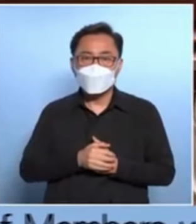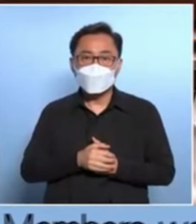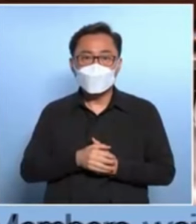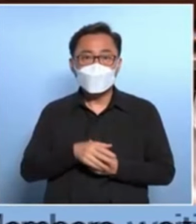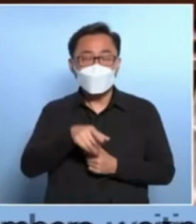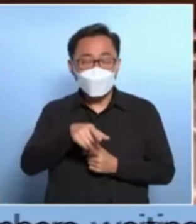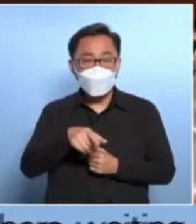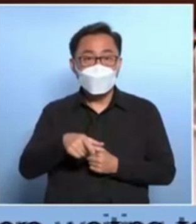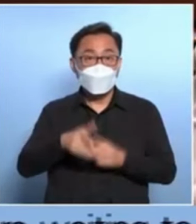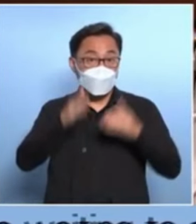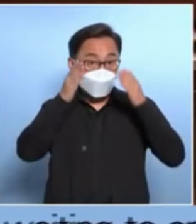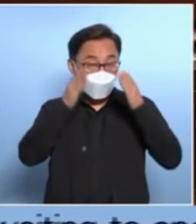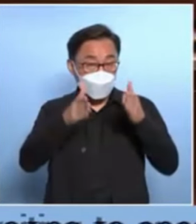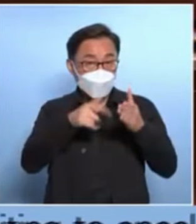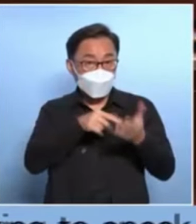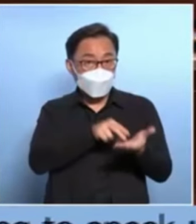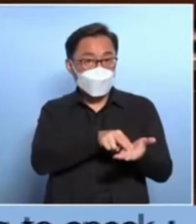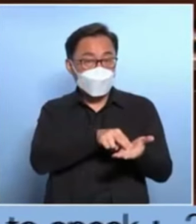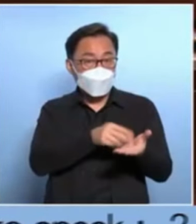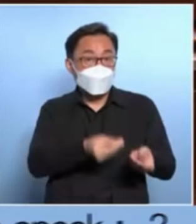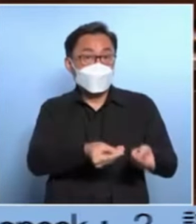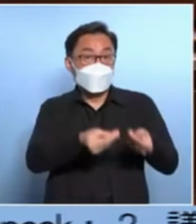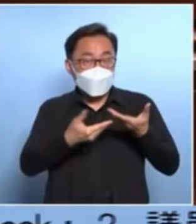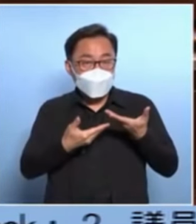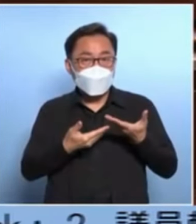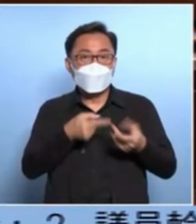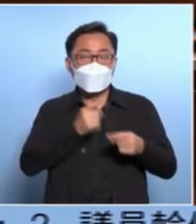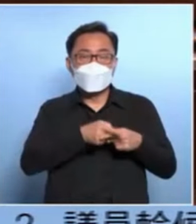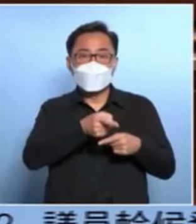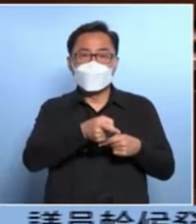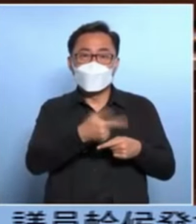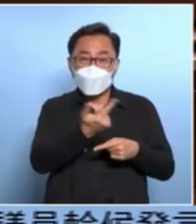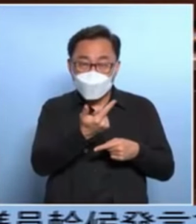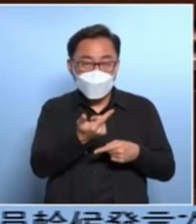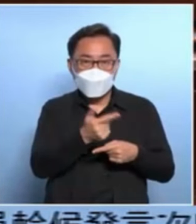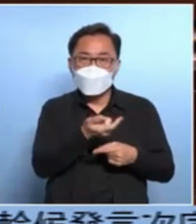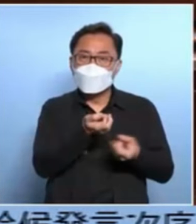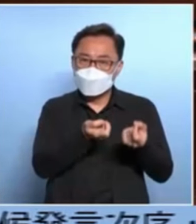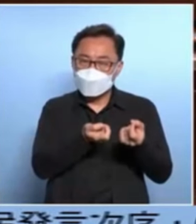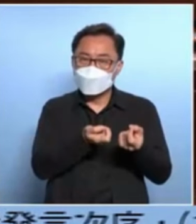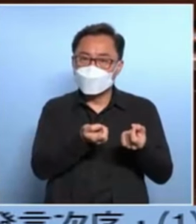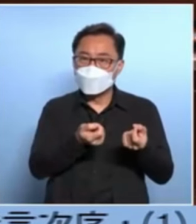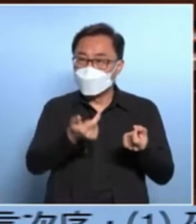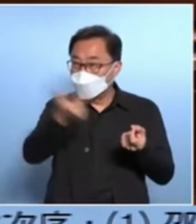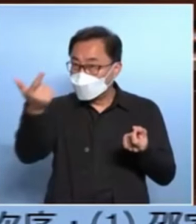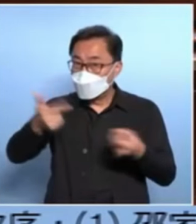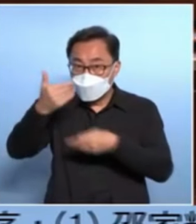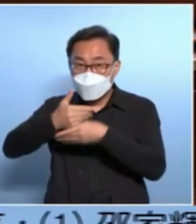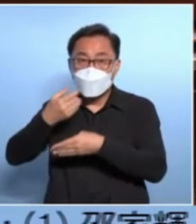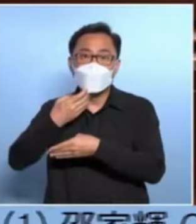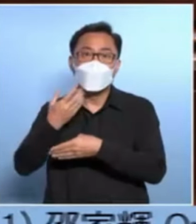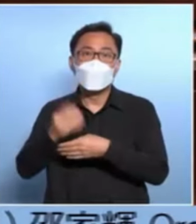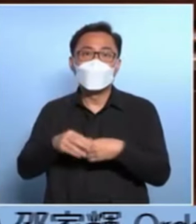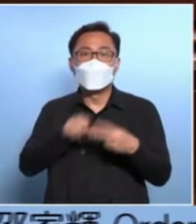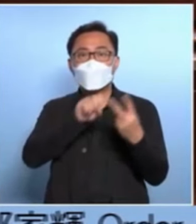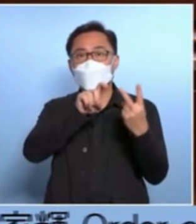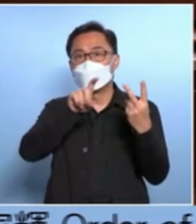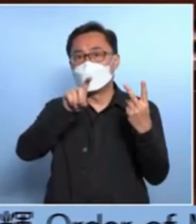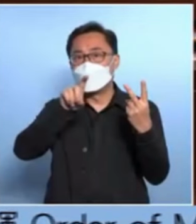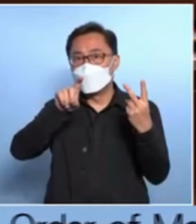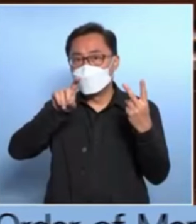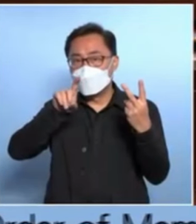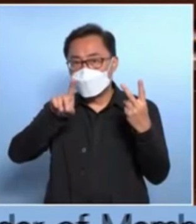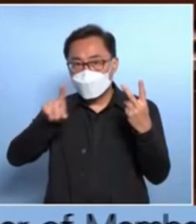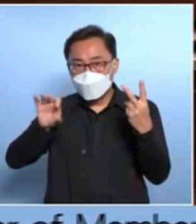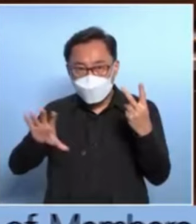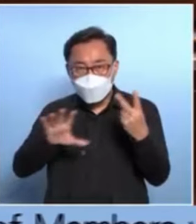呢，其實我們收到這些個案呢，都只不過是冰山一角。其實在2005年和2010年呢，香港大學的虐兒和